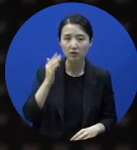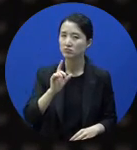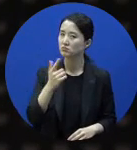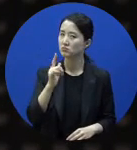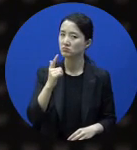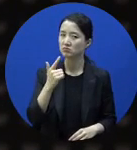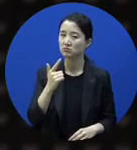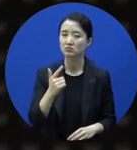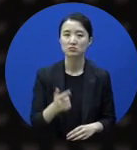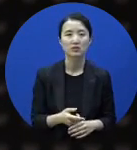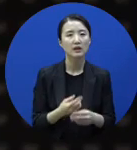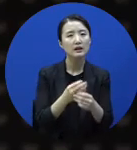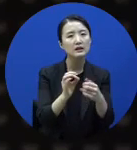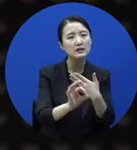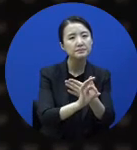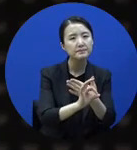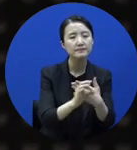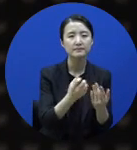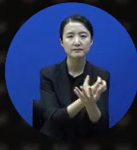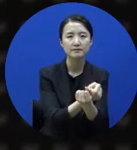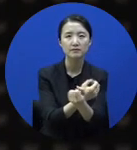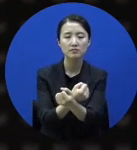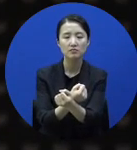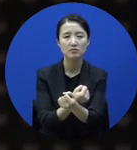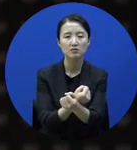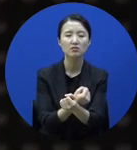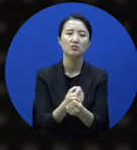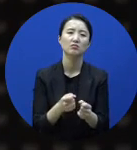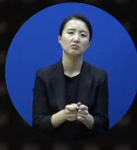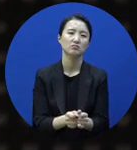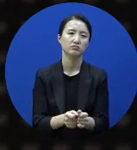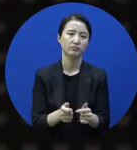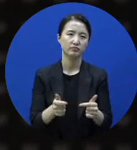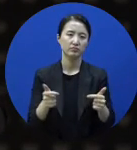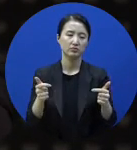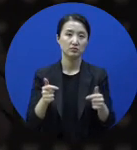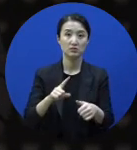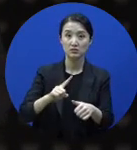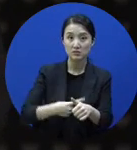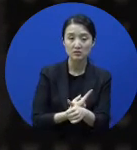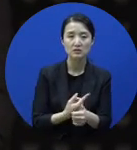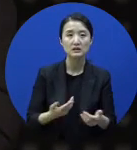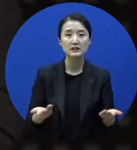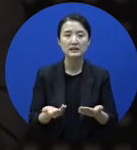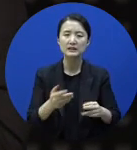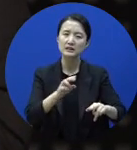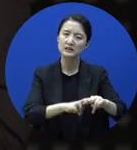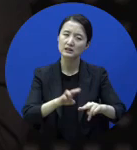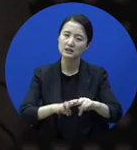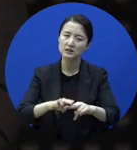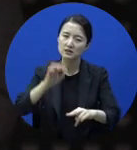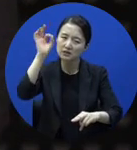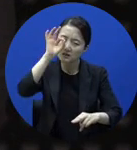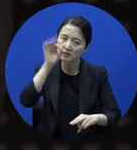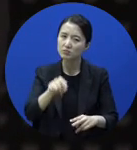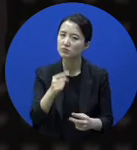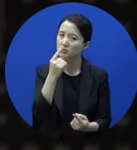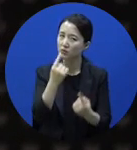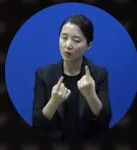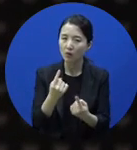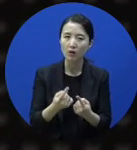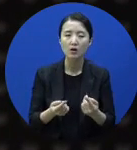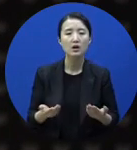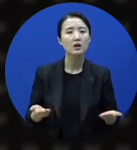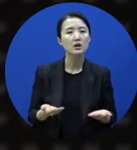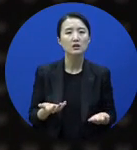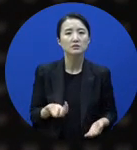일거리를 찾을 수 있는 방법을 찾아야 되는 게 점점 많은 부분에 필요하지 않을까 싶습니다. 뭐 그런 어떤 부분들로 있는 상황인데